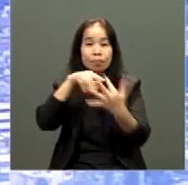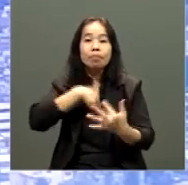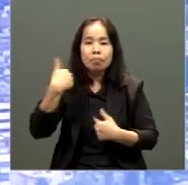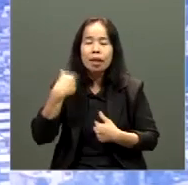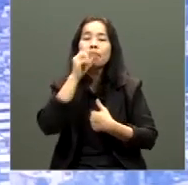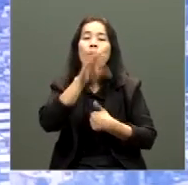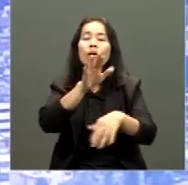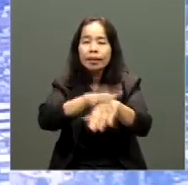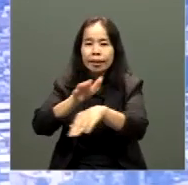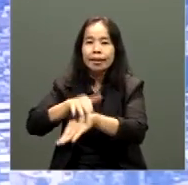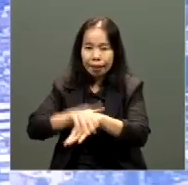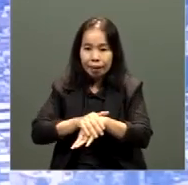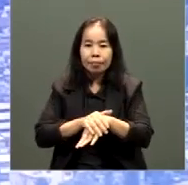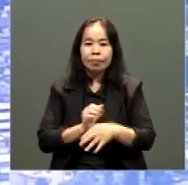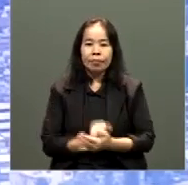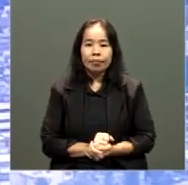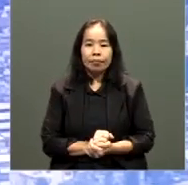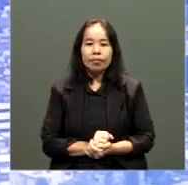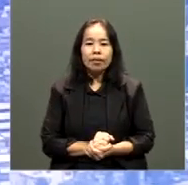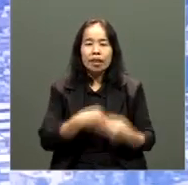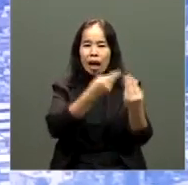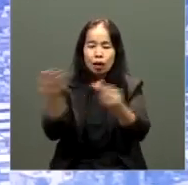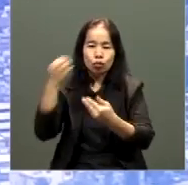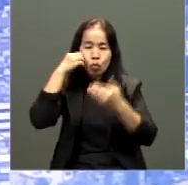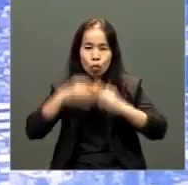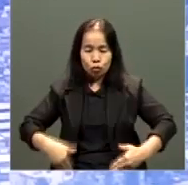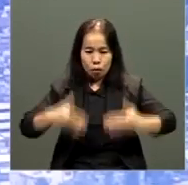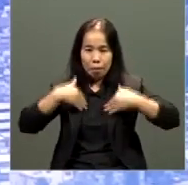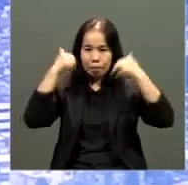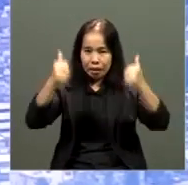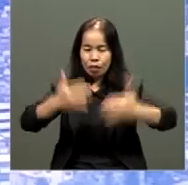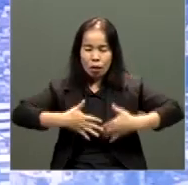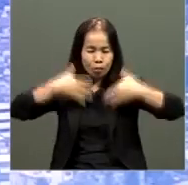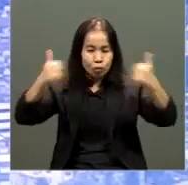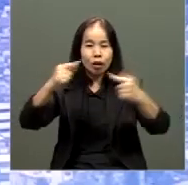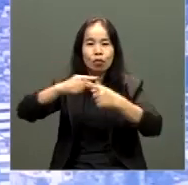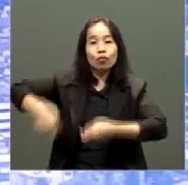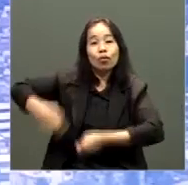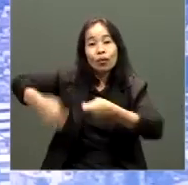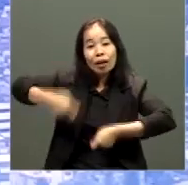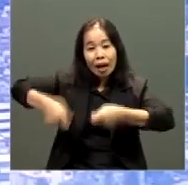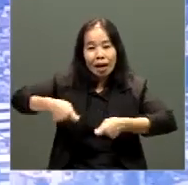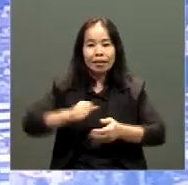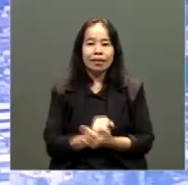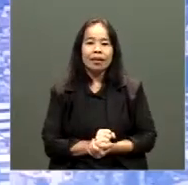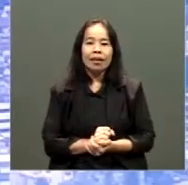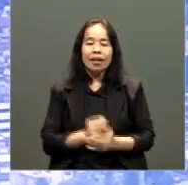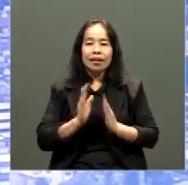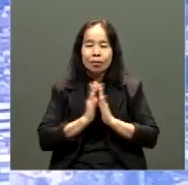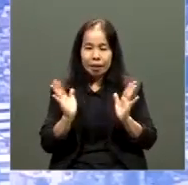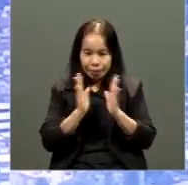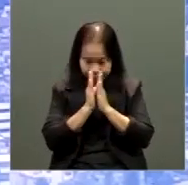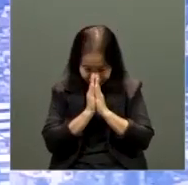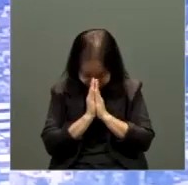อกกันทิ้งท้ายในรายการนะครับขอให้ทุกคนสุขภาพดีแล้วก็มีความสุขในวันสงกรานต์และก็เทศกาลครอบครัวอย่างนี้นะครับกราบสวัสดีครับ